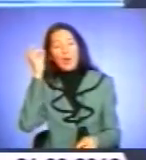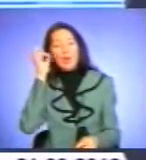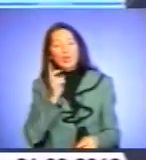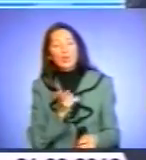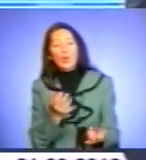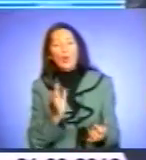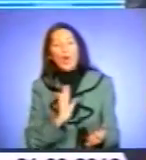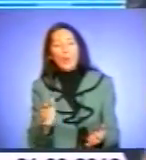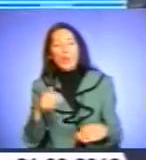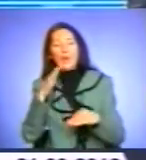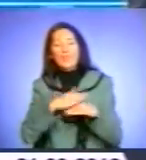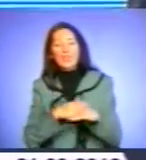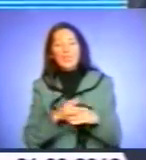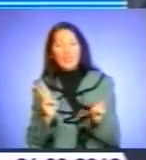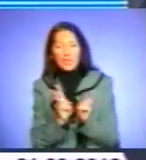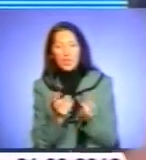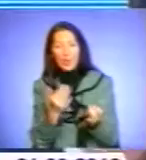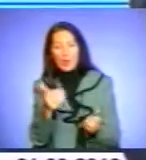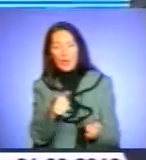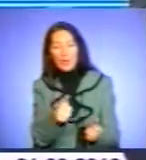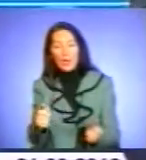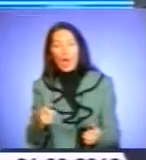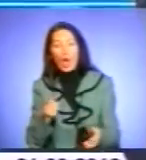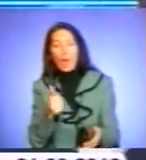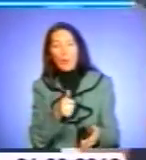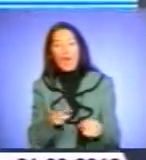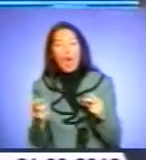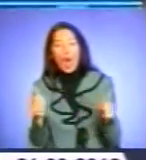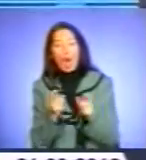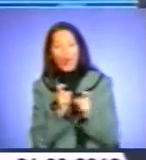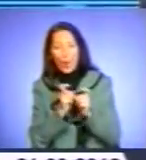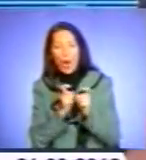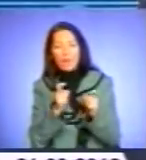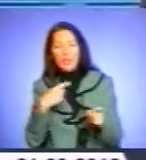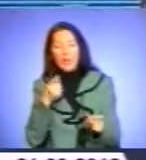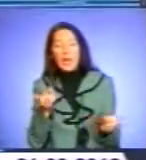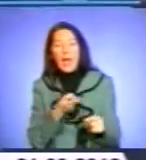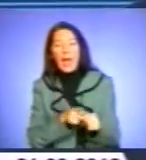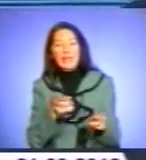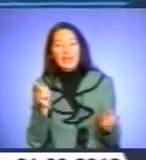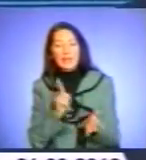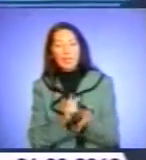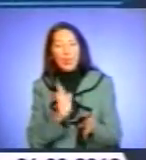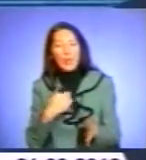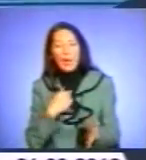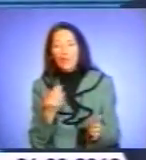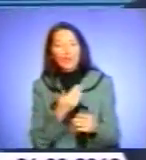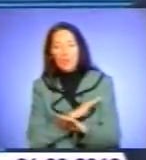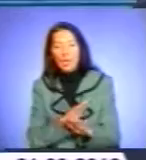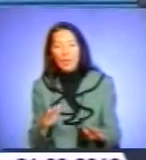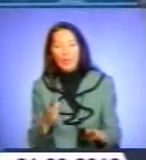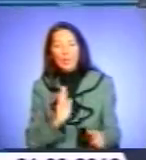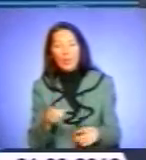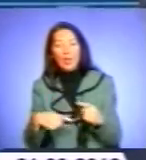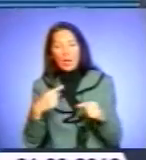там нажимали кнопки и ругались, и говорили, что это должно быть, а я говорил, что нету, и у нас начиналась с вами дискуссия. Но тем не менее,